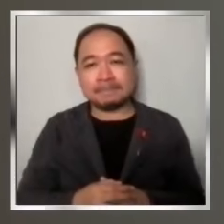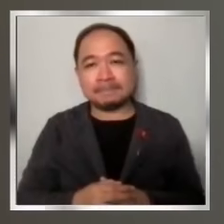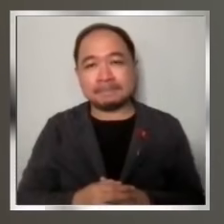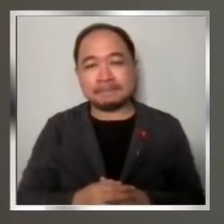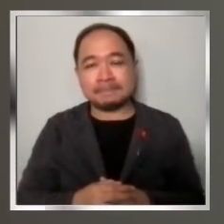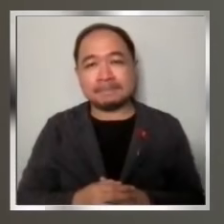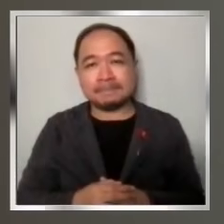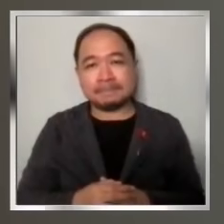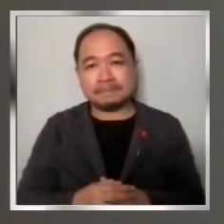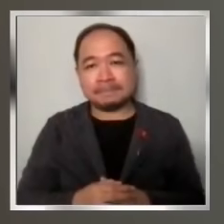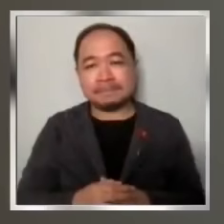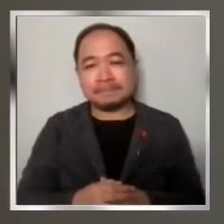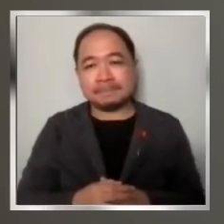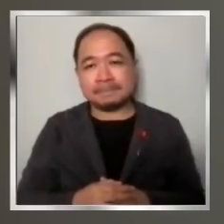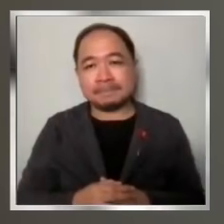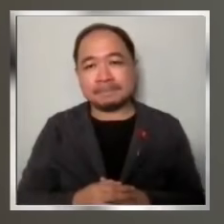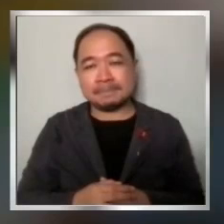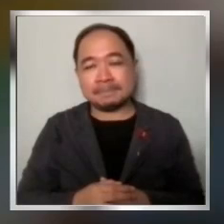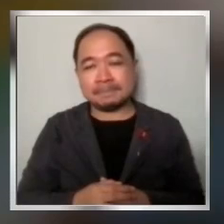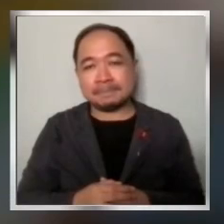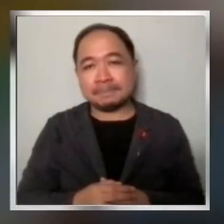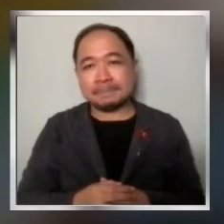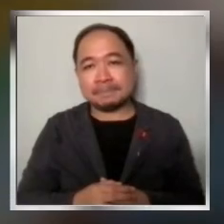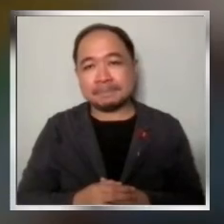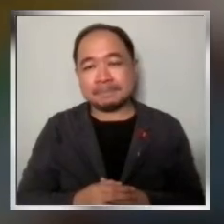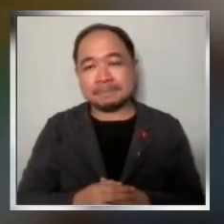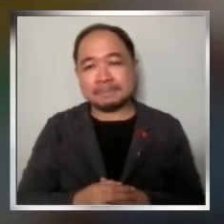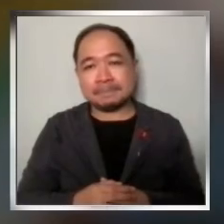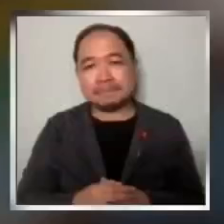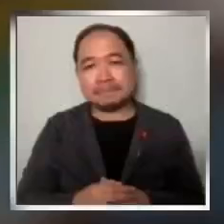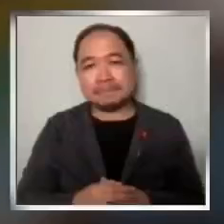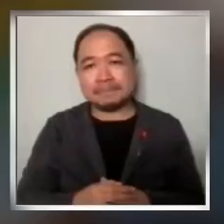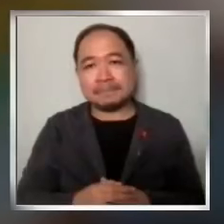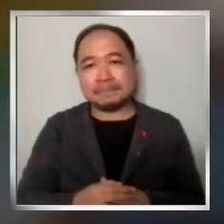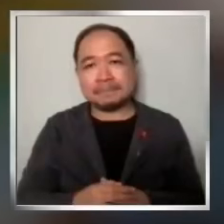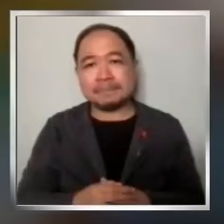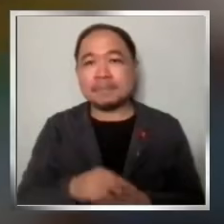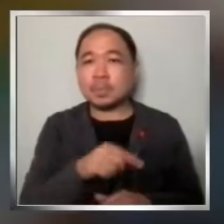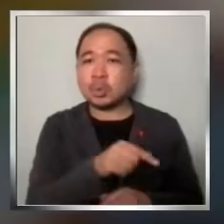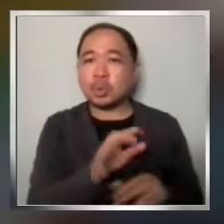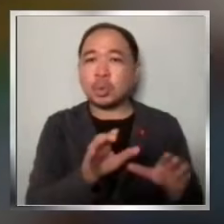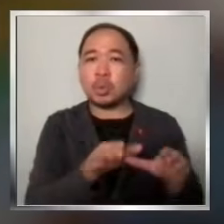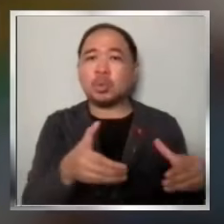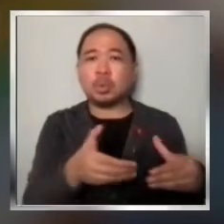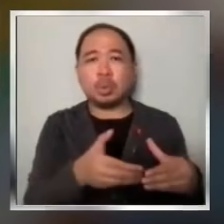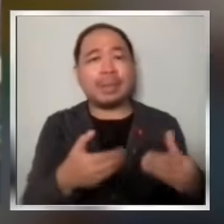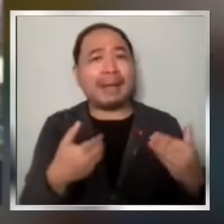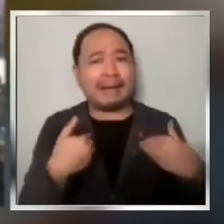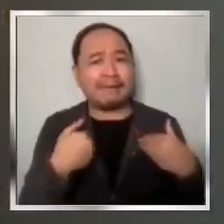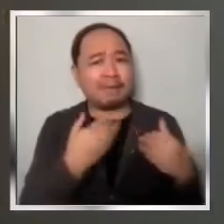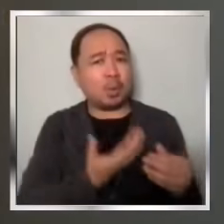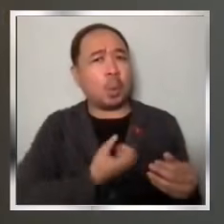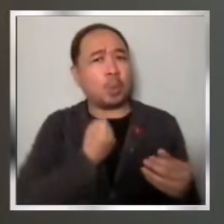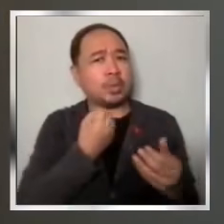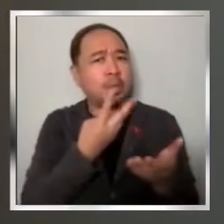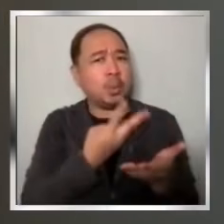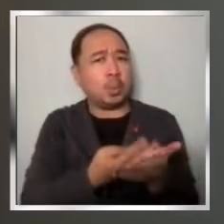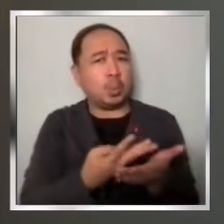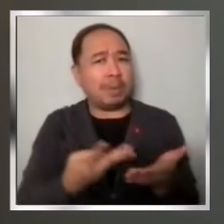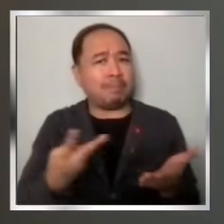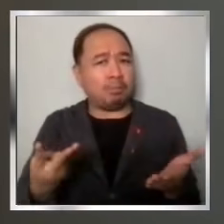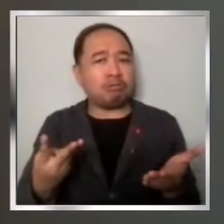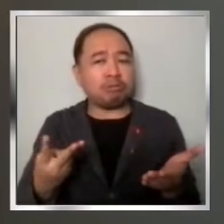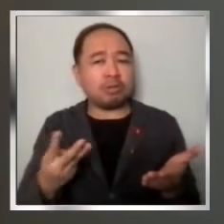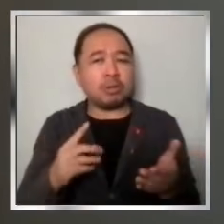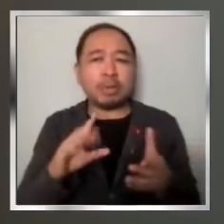ma-rape ko adto pero madyugan ni kay og laki. Armado rin daw ang kulto, kwento ng isang menor de edad na nakatakas.